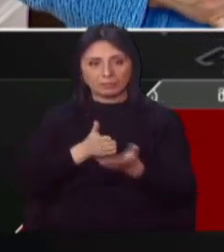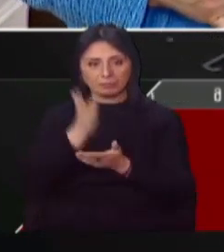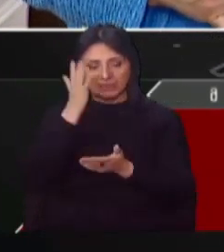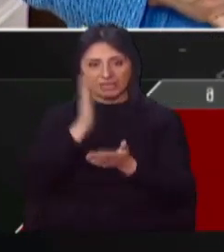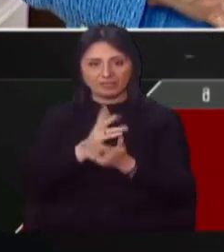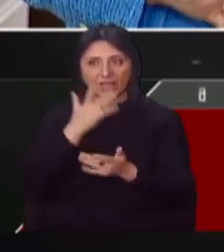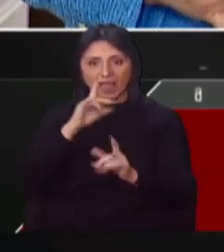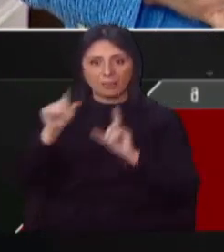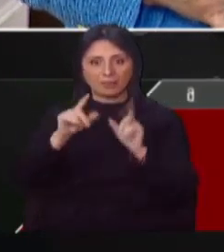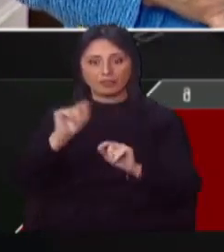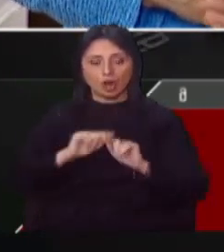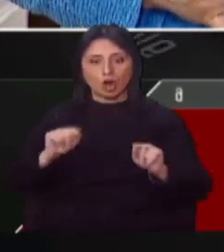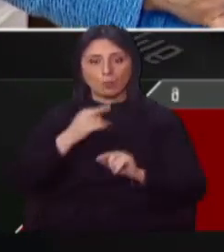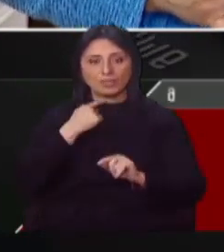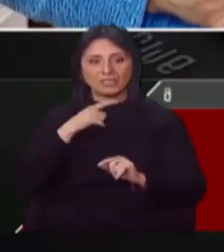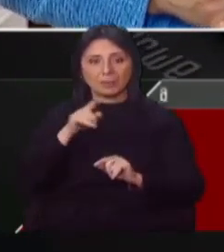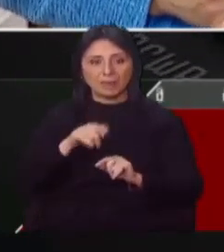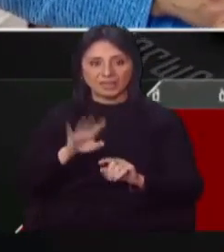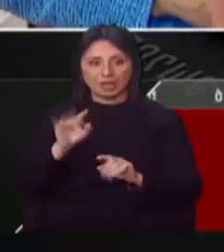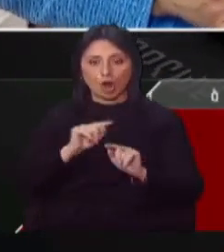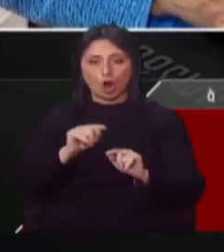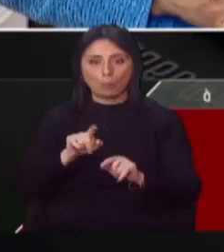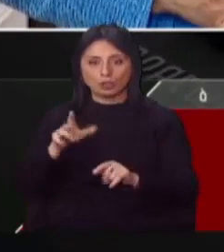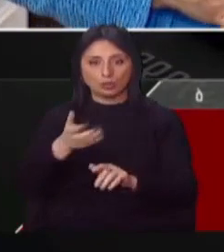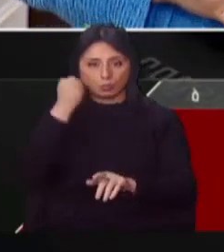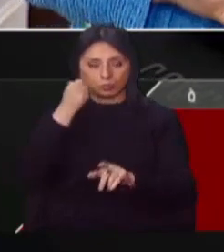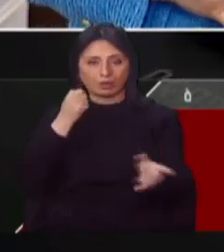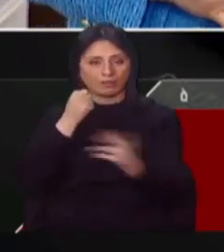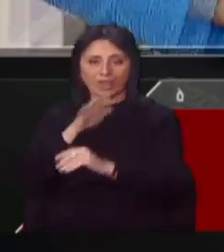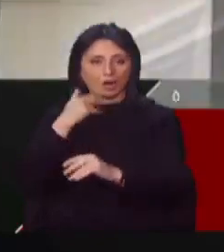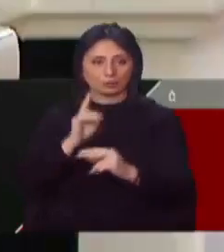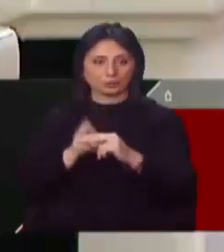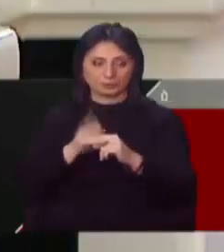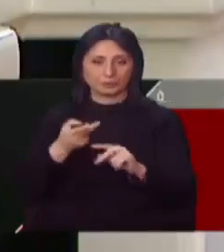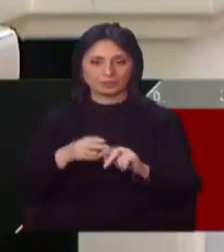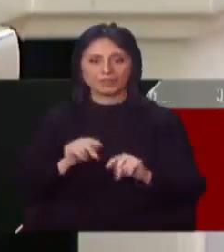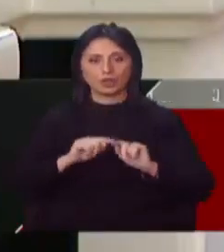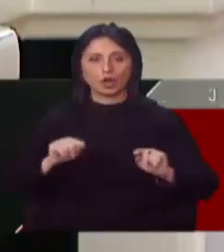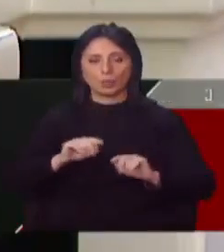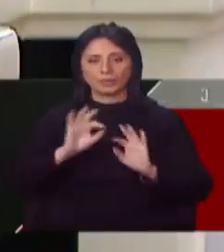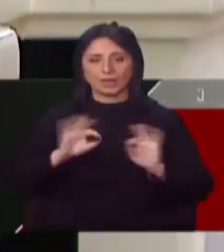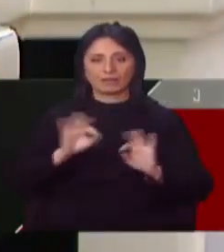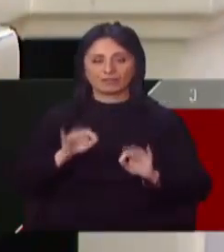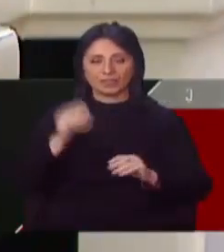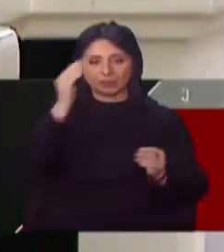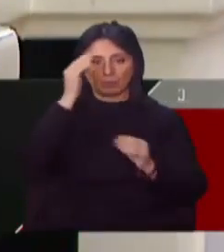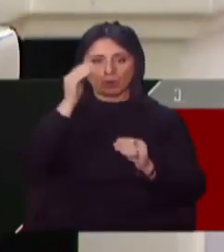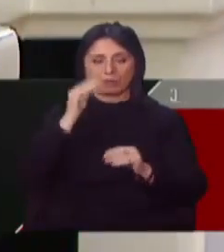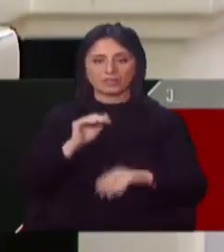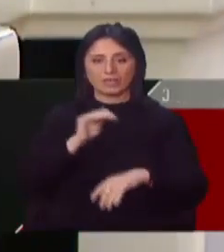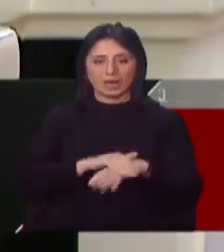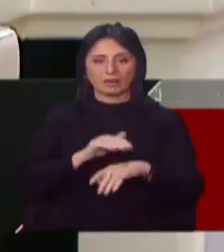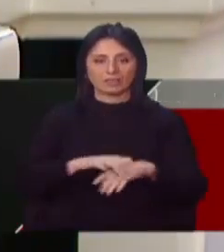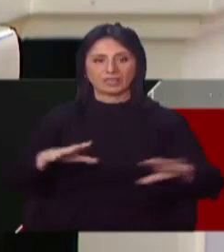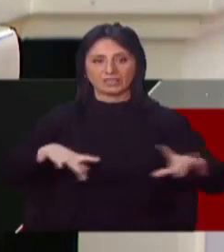bismizaniari, semigrante vidat, opoziția urihme viarța, vides opoziția urpartie, și opoziția ganța de bebs, da, musa zrăvista,